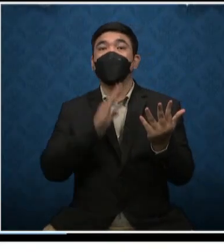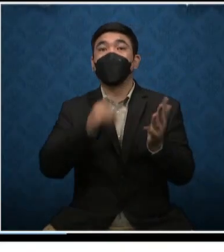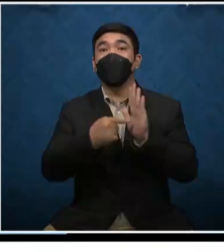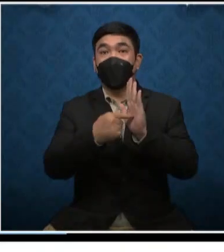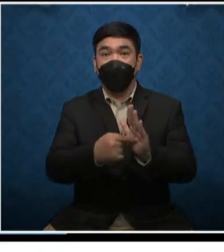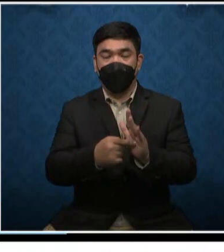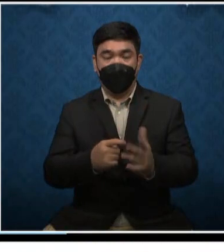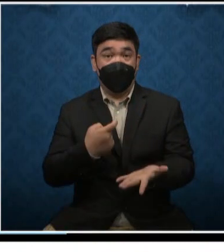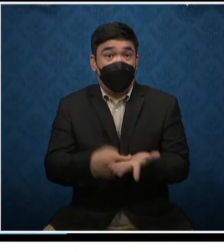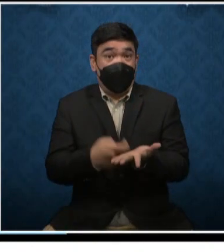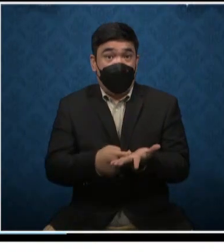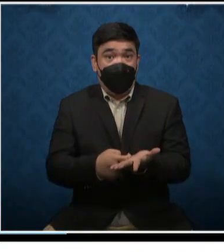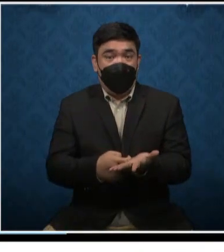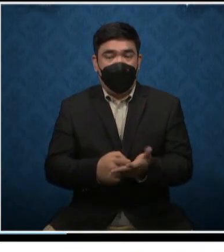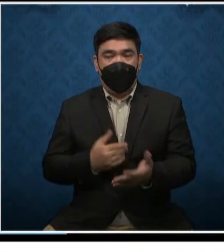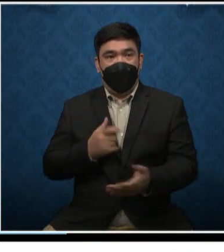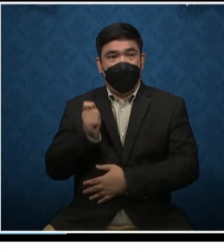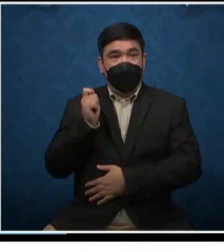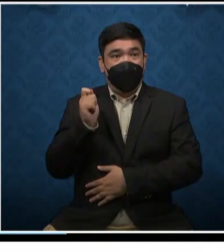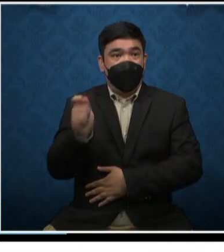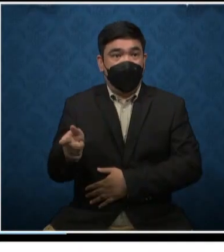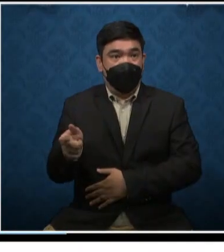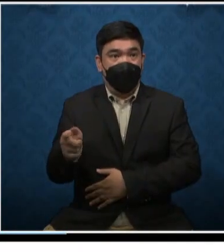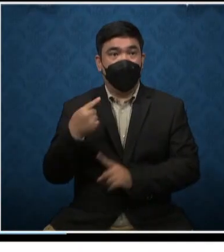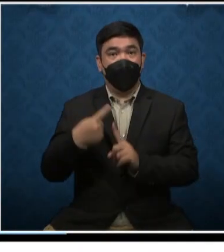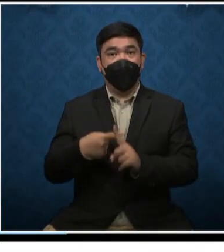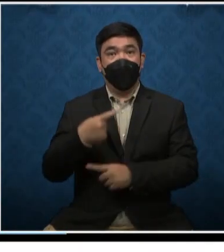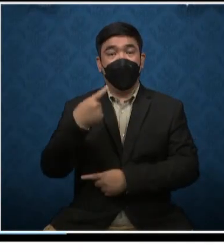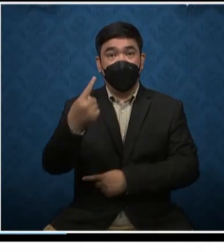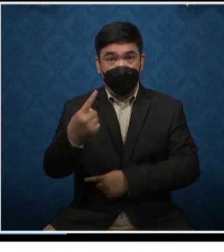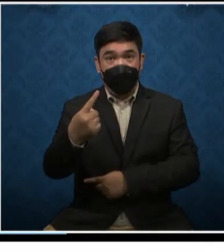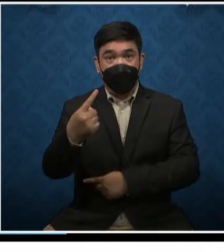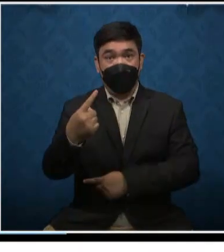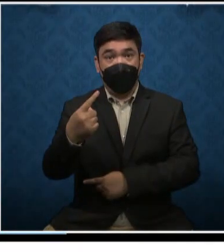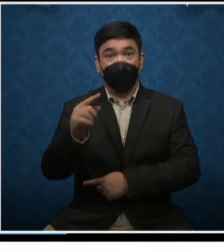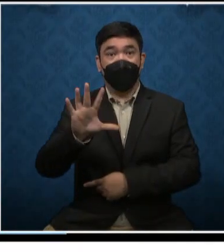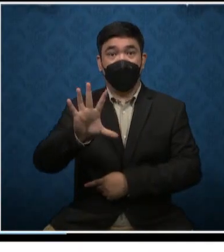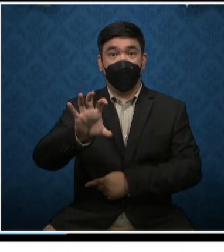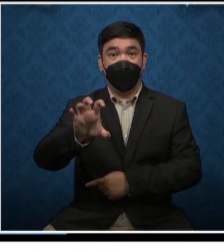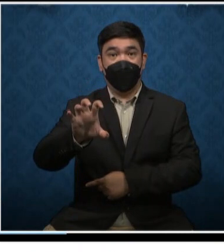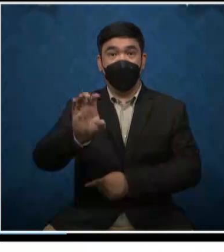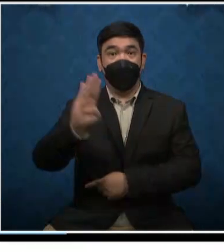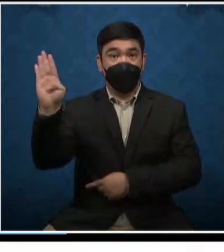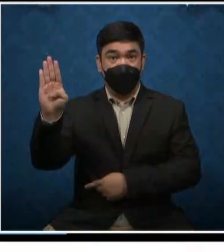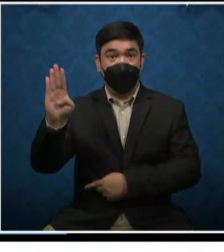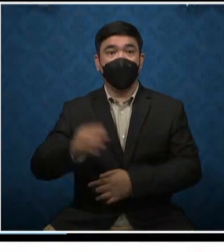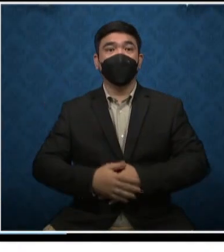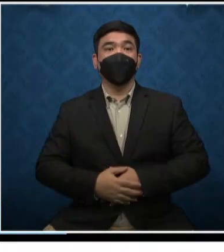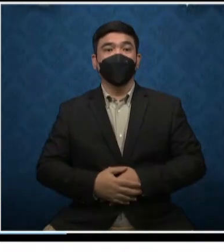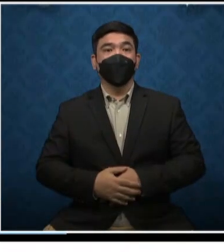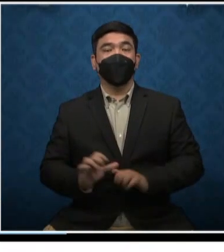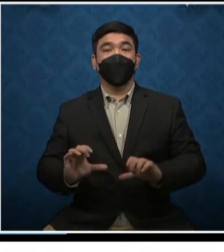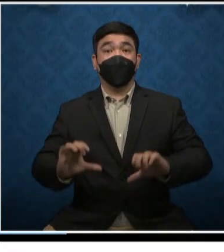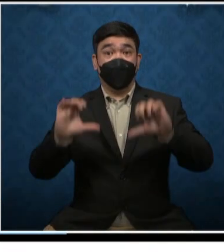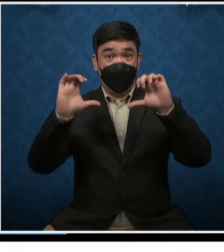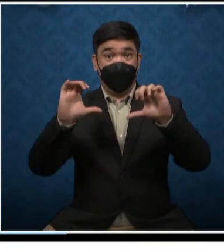นจ่ายเงินสมทบเดือนละ500บาทซึ่งรัฐ